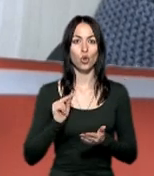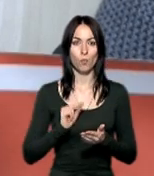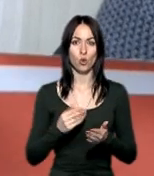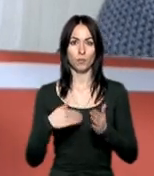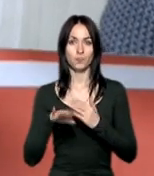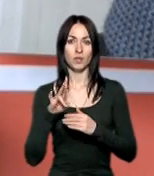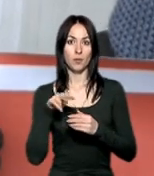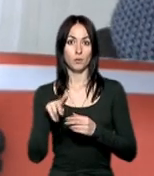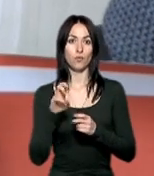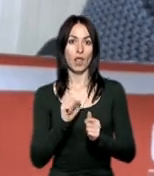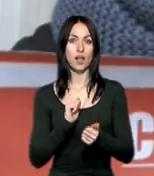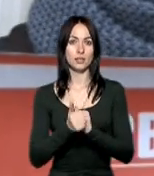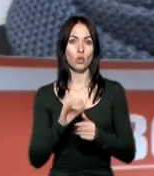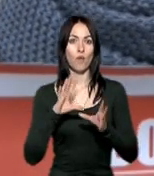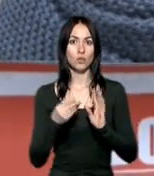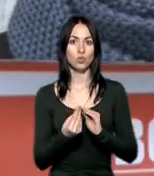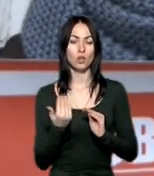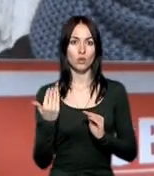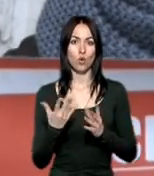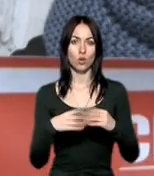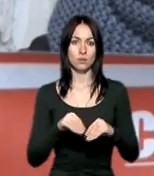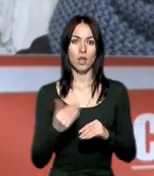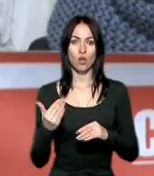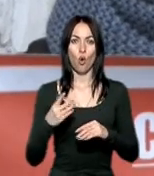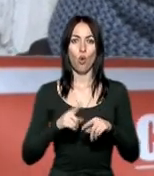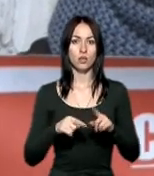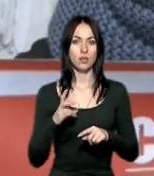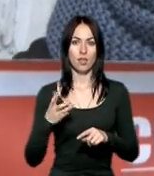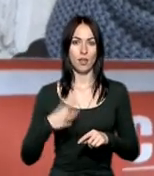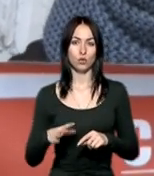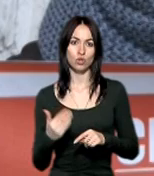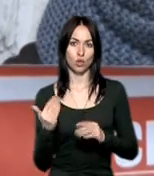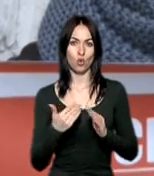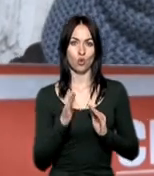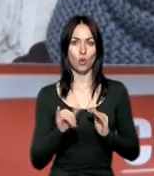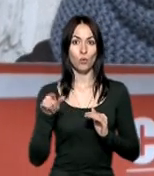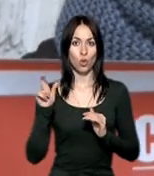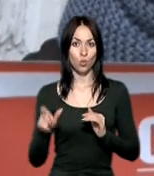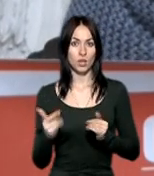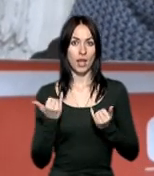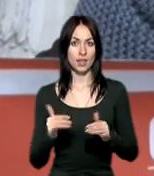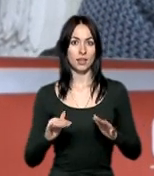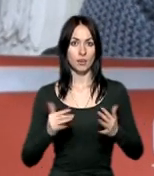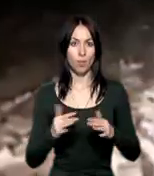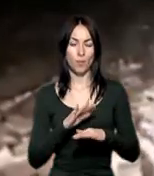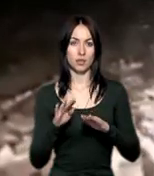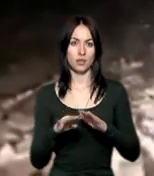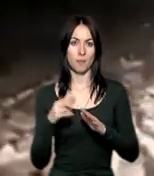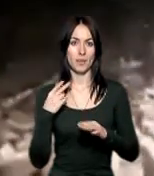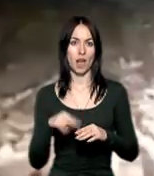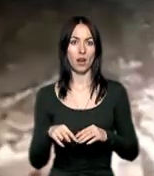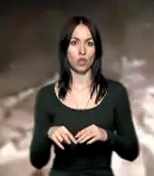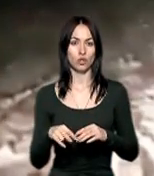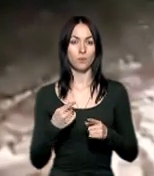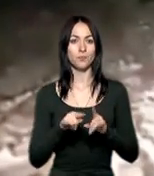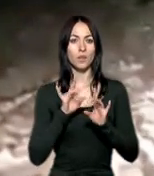на зміну. У результаті його сім'я, його рідні не дочекалися його додому. І людина на даний момент перебуває під арештом. Йдеться